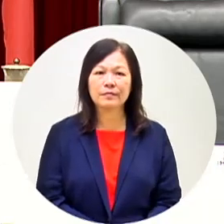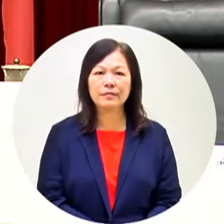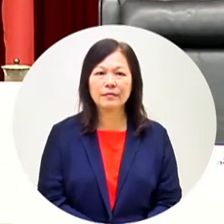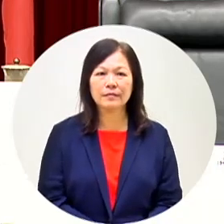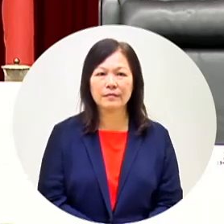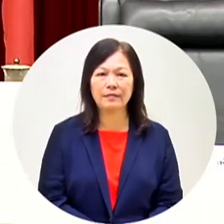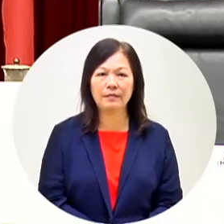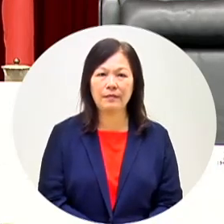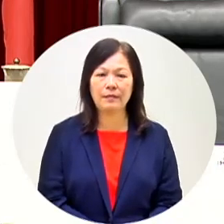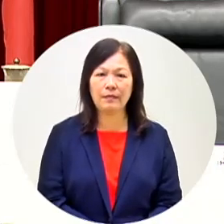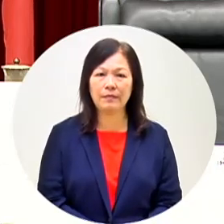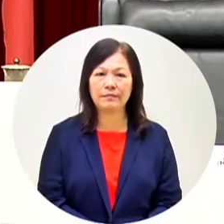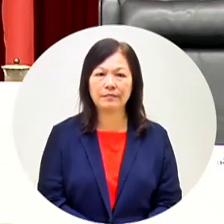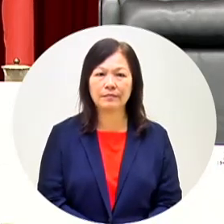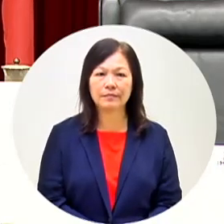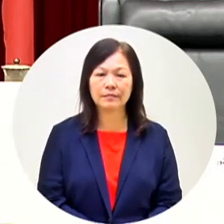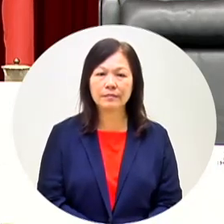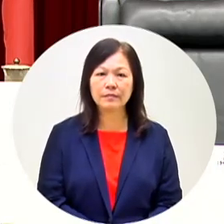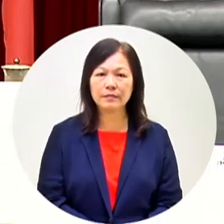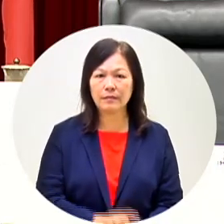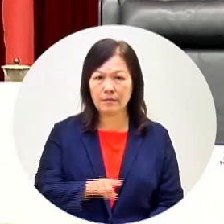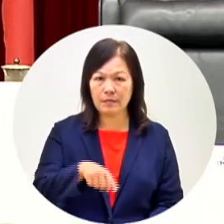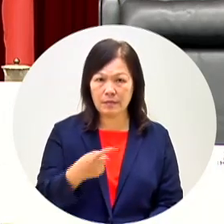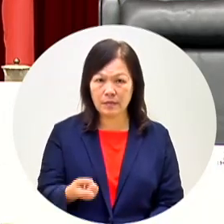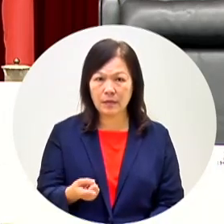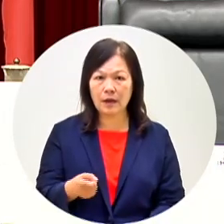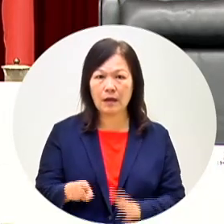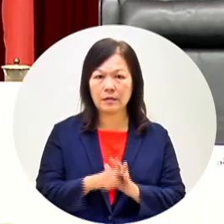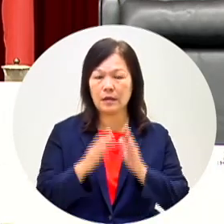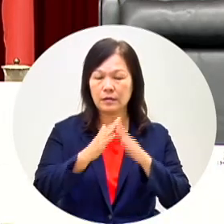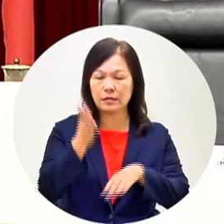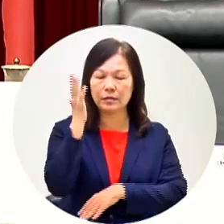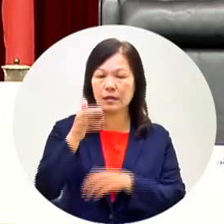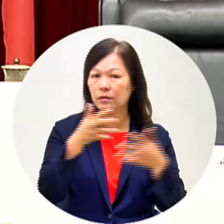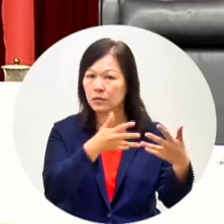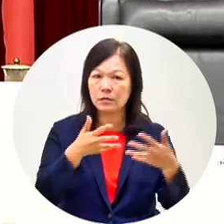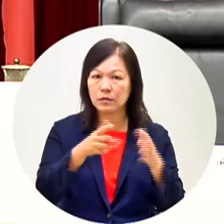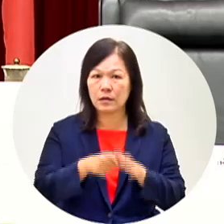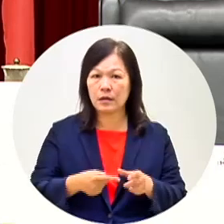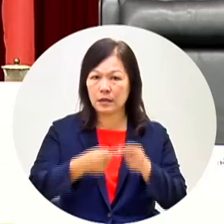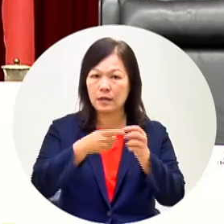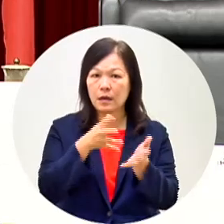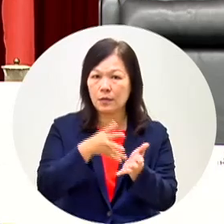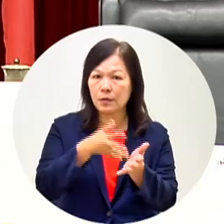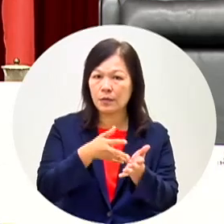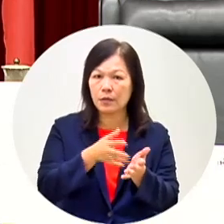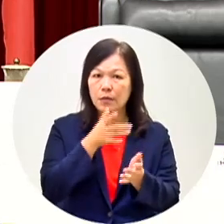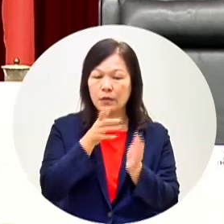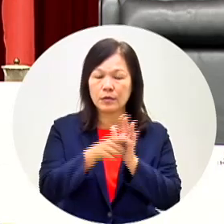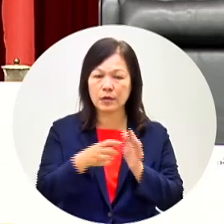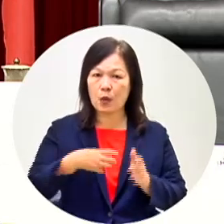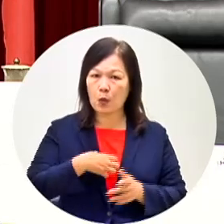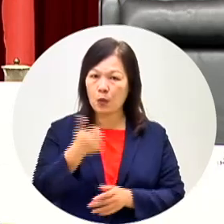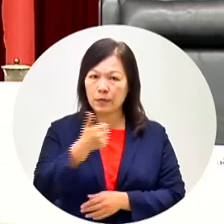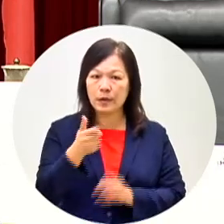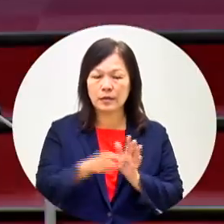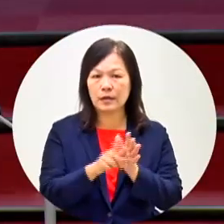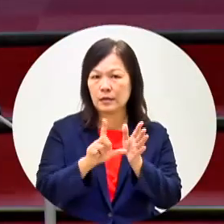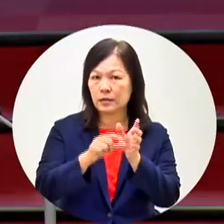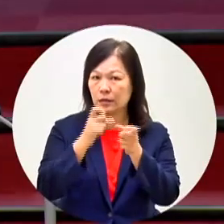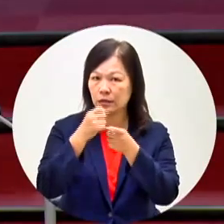啊，继续市政执行，第一个发言吴明思议员，时间十五分钟。 主